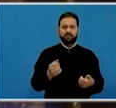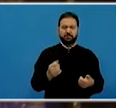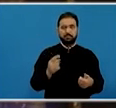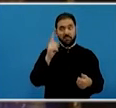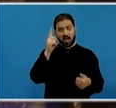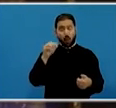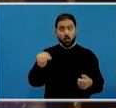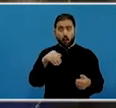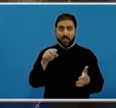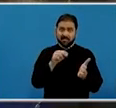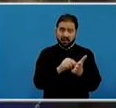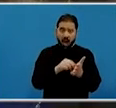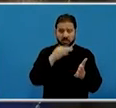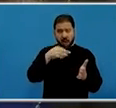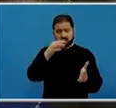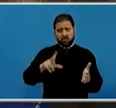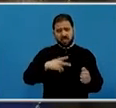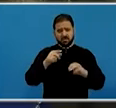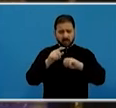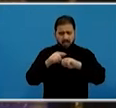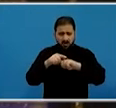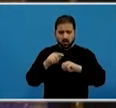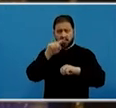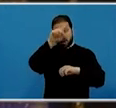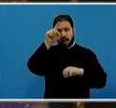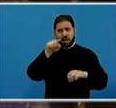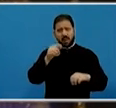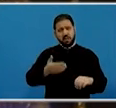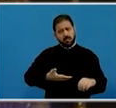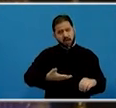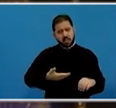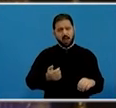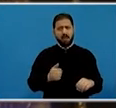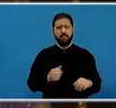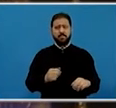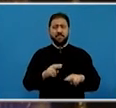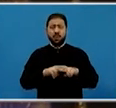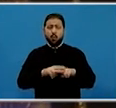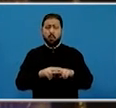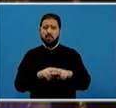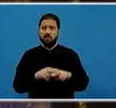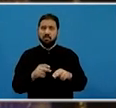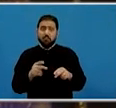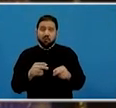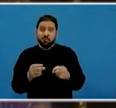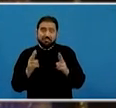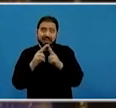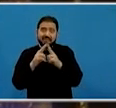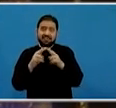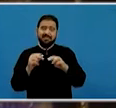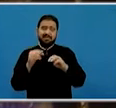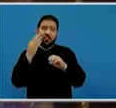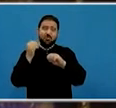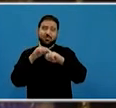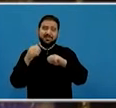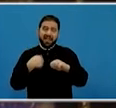la un moment dat i-a spus că este căsătorit și l-a întrebat cum a cunoscut-o pe soție și a spus, păi eram